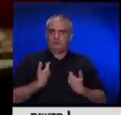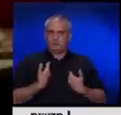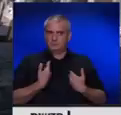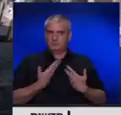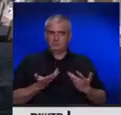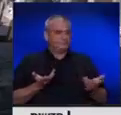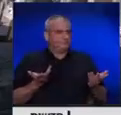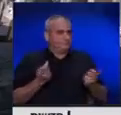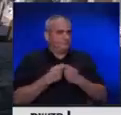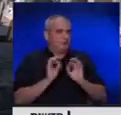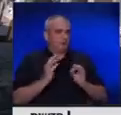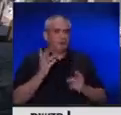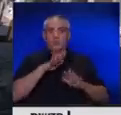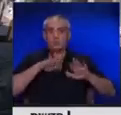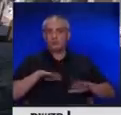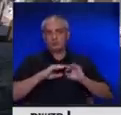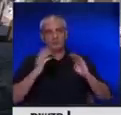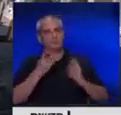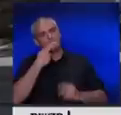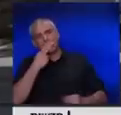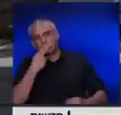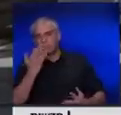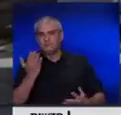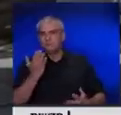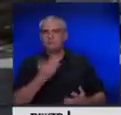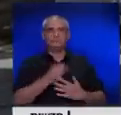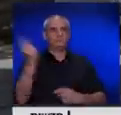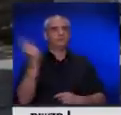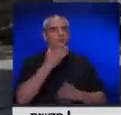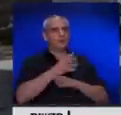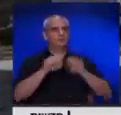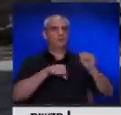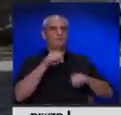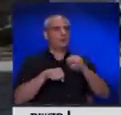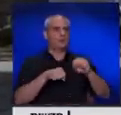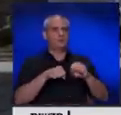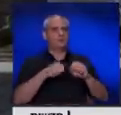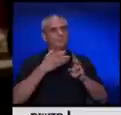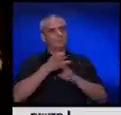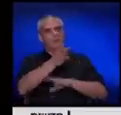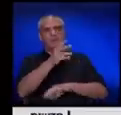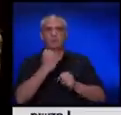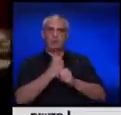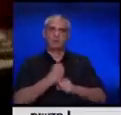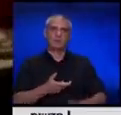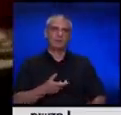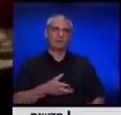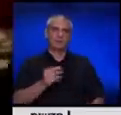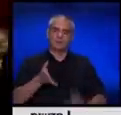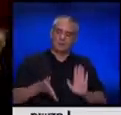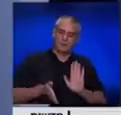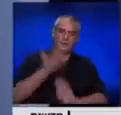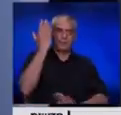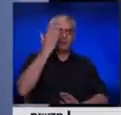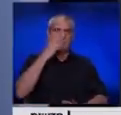בשום מקום. כולנו יושבים כאילו בפינת ישיבה מהשניים, והוא נכנס עם האופניים, ואיך שהוא עובר, אז הוא נותן לך ככה כזה עם הרגל, ליטוף כזה